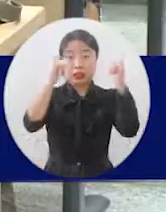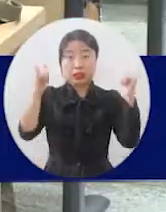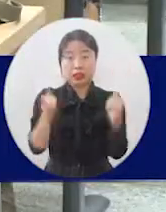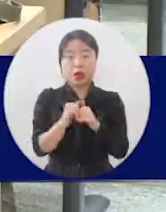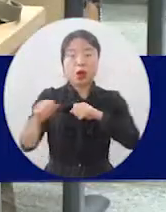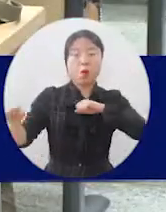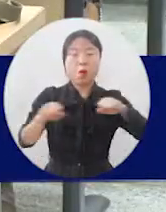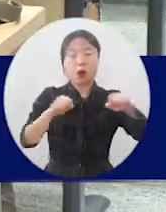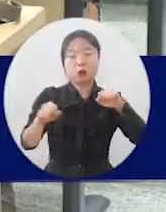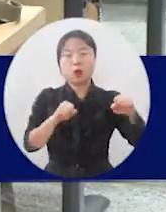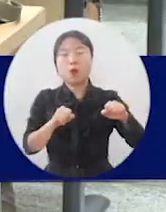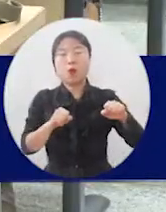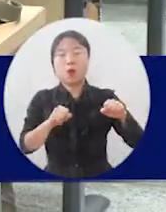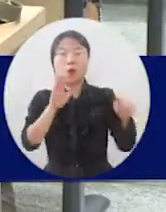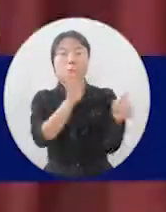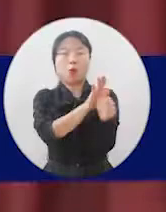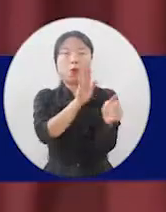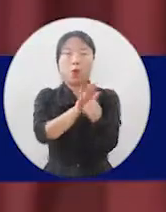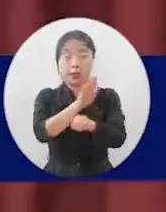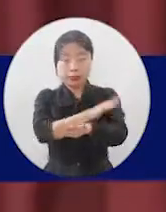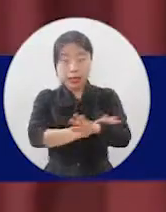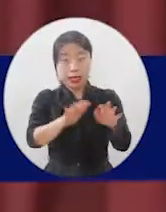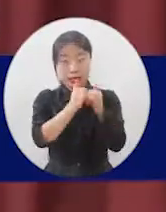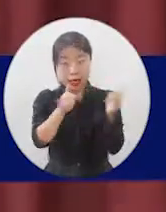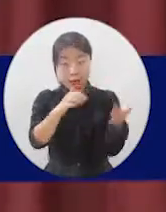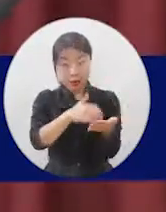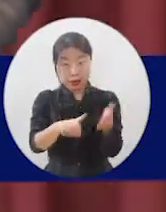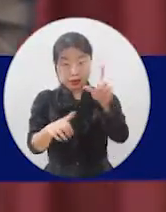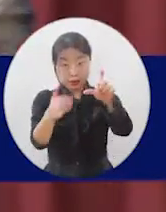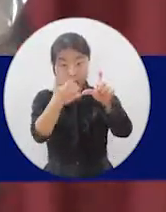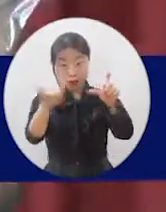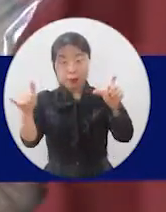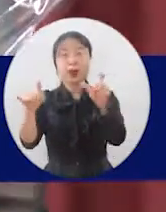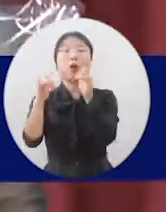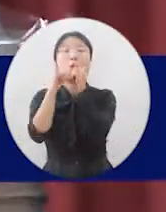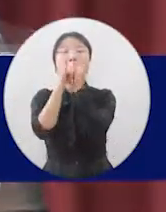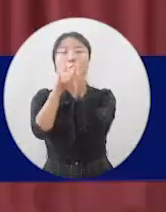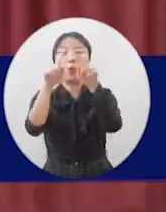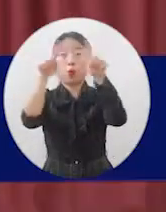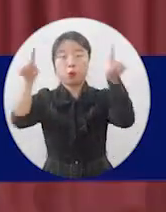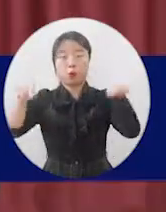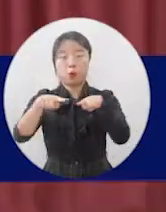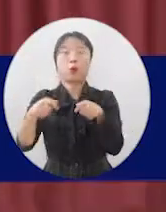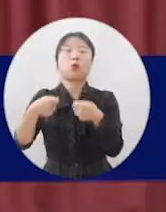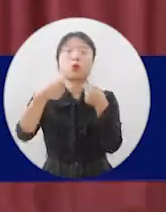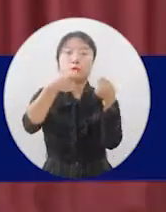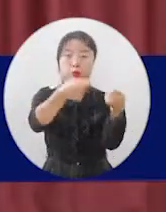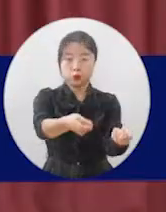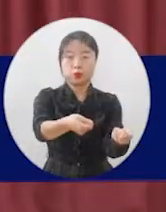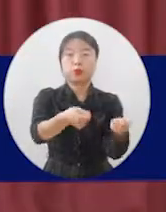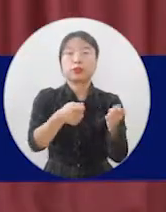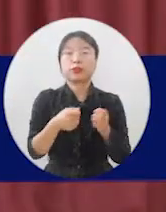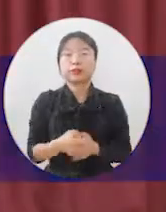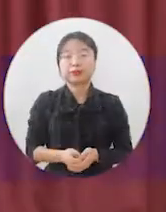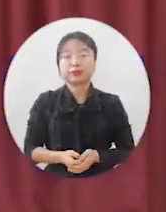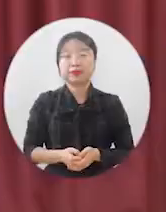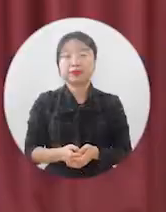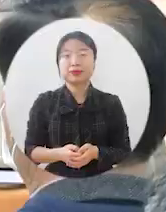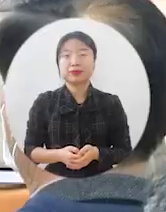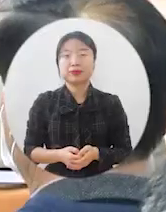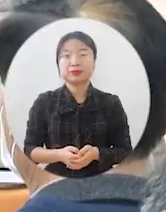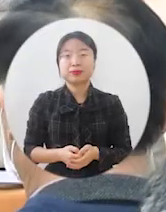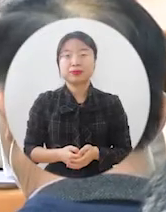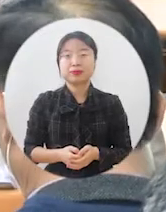재향군인의 발전과 지역사회 안보개도 전개 등 적극적인 사회봉사활동에 기여한 15명의 유공자에게